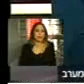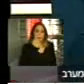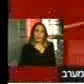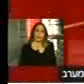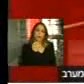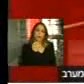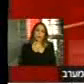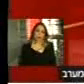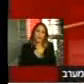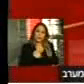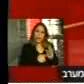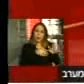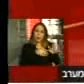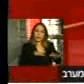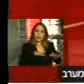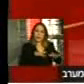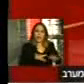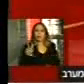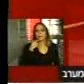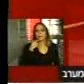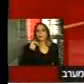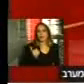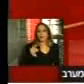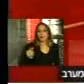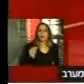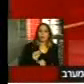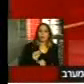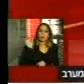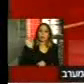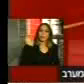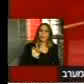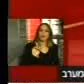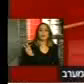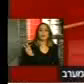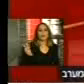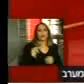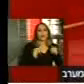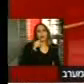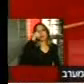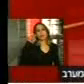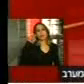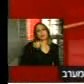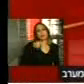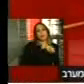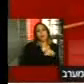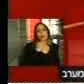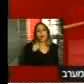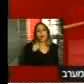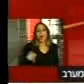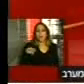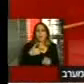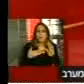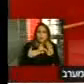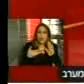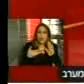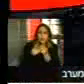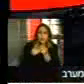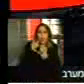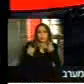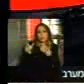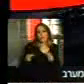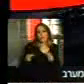בעצם קובל על כל ההסתכלות המתנשאת והביקורתית של המערב. הוא טוען, אתם מבקרים את הסעודים בלי שאתם בכלל נפגעתם. אני רואה